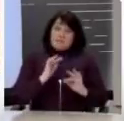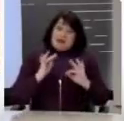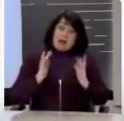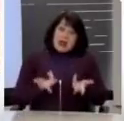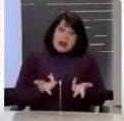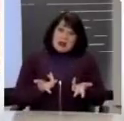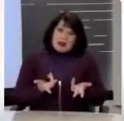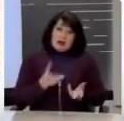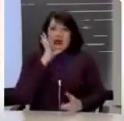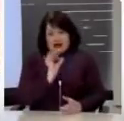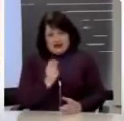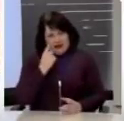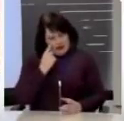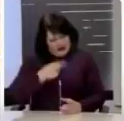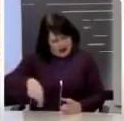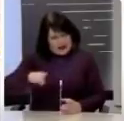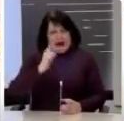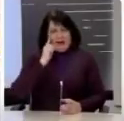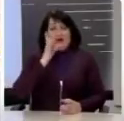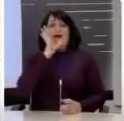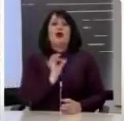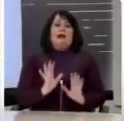αυτά είναι η αλήθεια. Και είναι η αλήθεια.